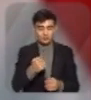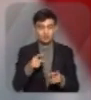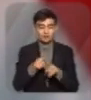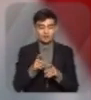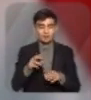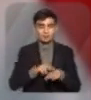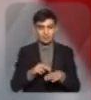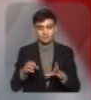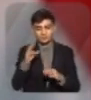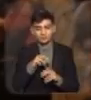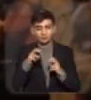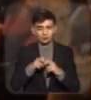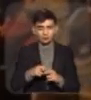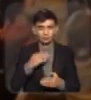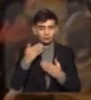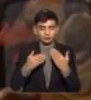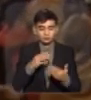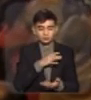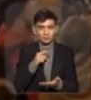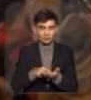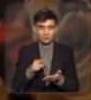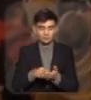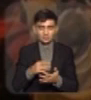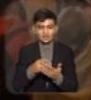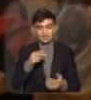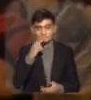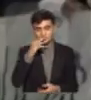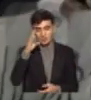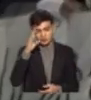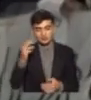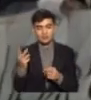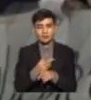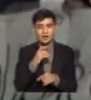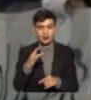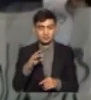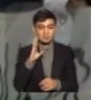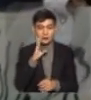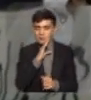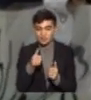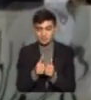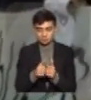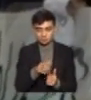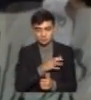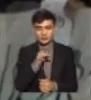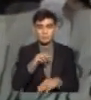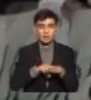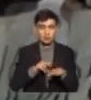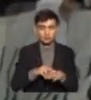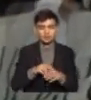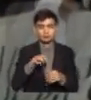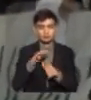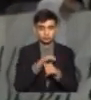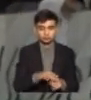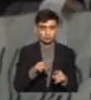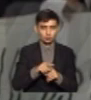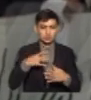сотрудников полиции. В МВД заявили, что несовершеннолетнего допрашивали 2 раза в присутствии матери, и сотрудники полиции не оказывали никакого давления